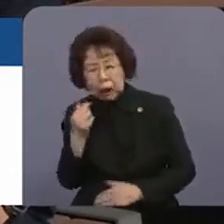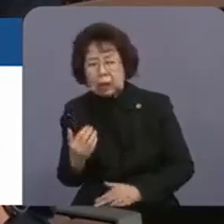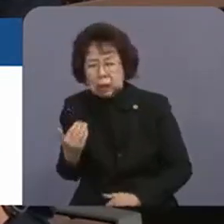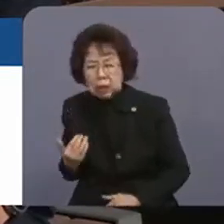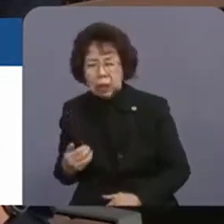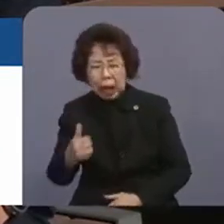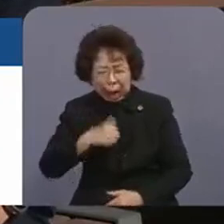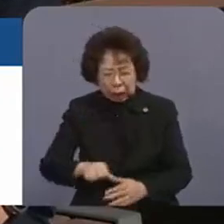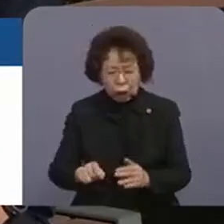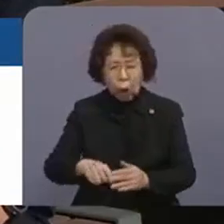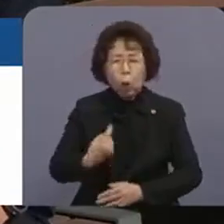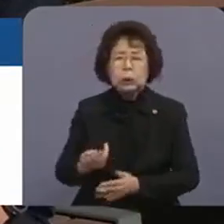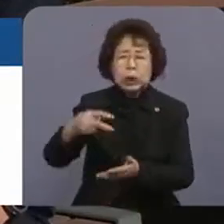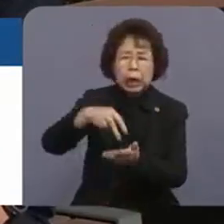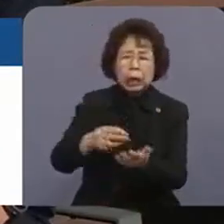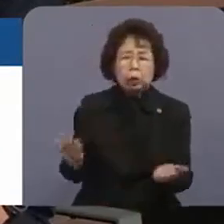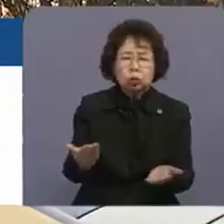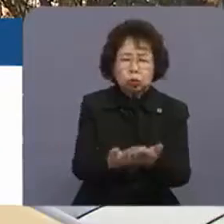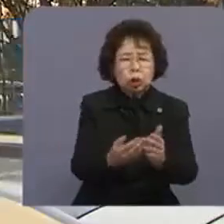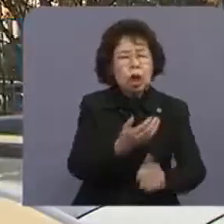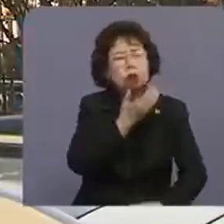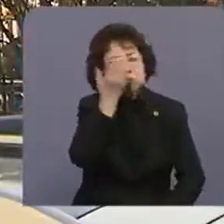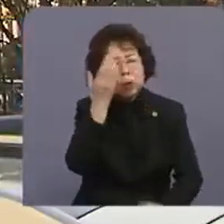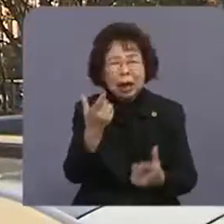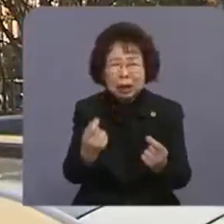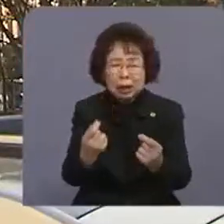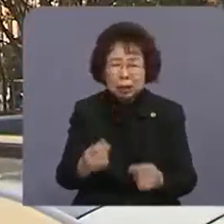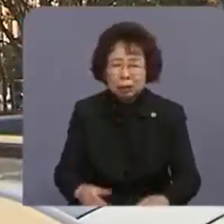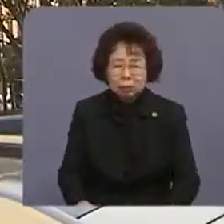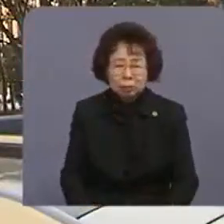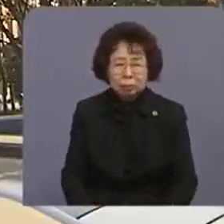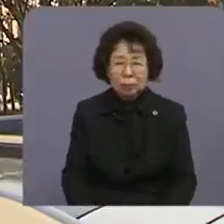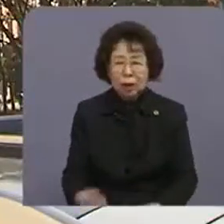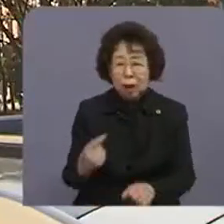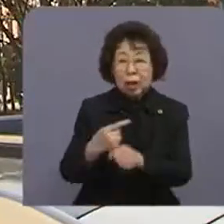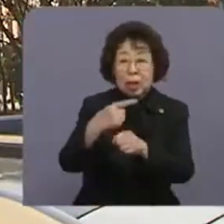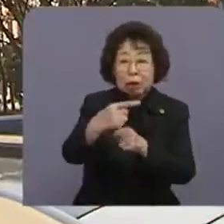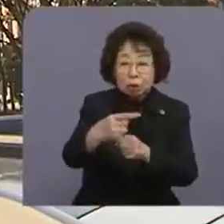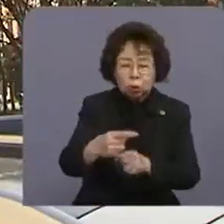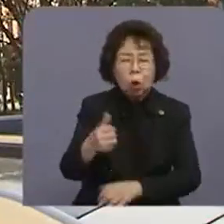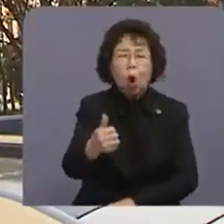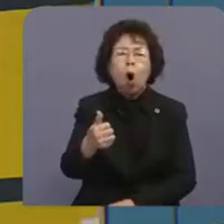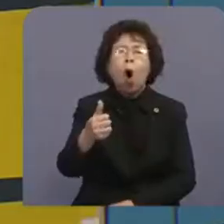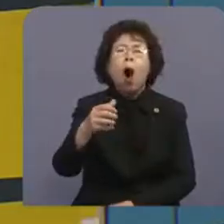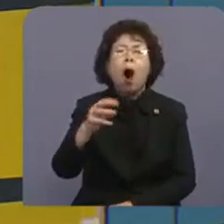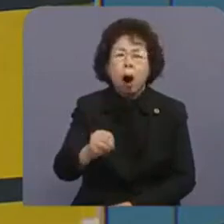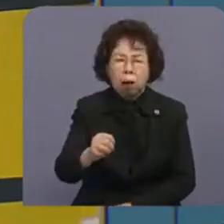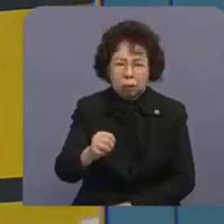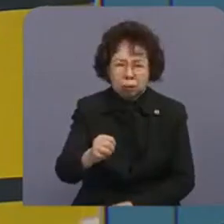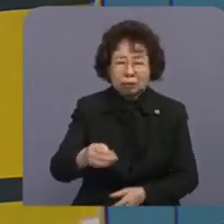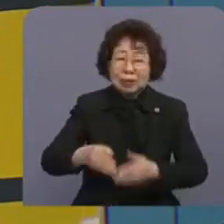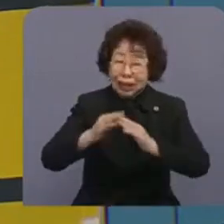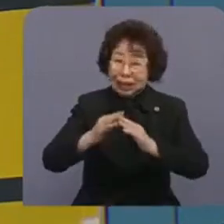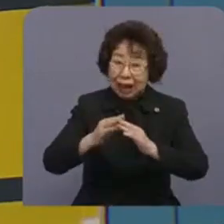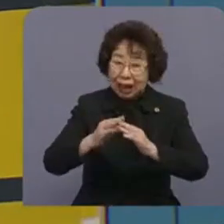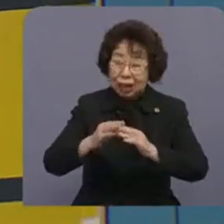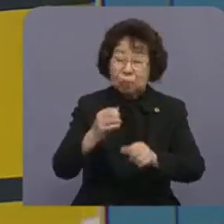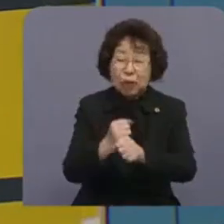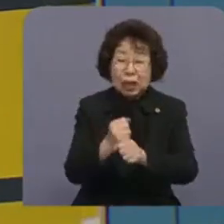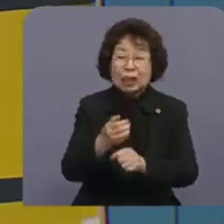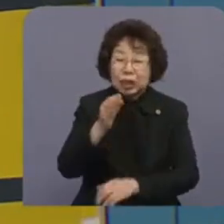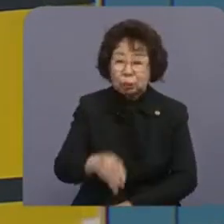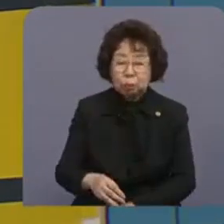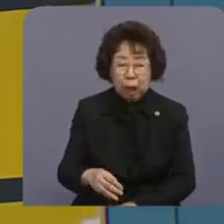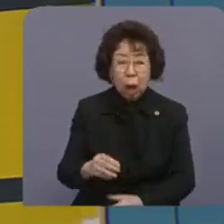할 수 있록 만들어주는게 꿈이거든요 1비 5억을 센터를 만들었는데 예상보다